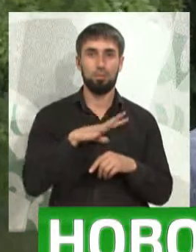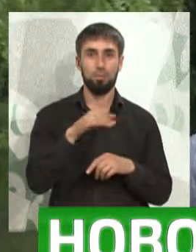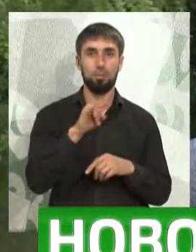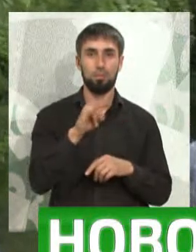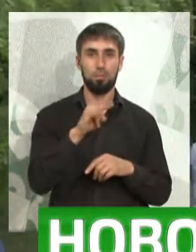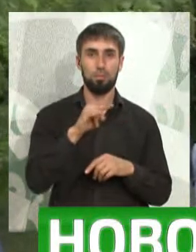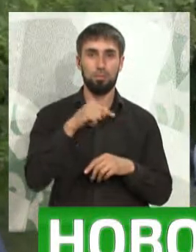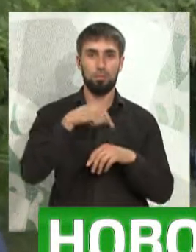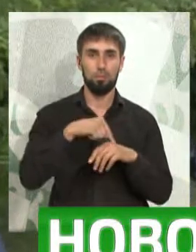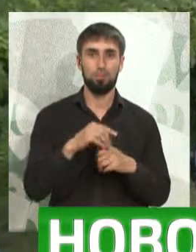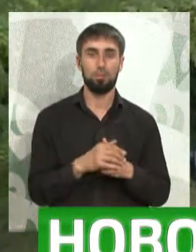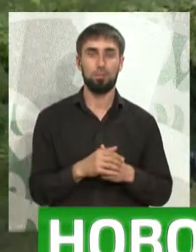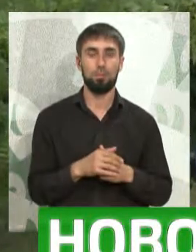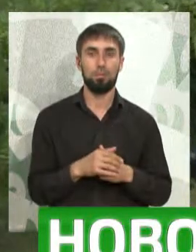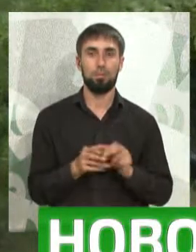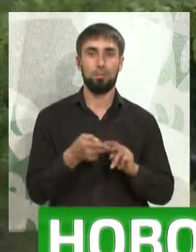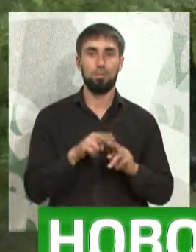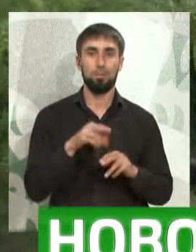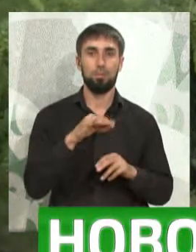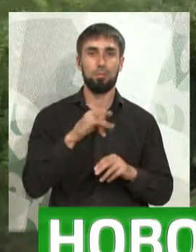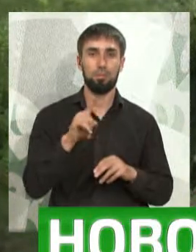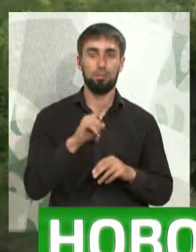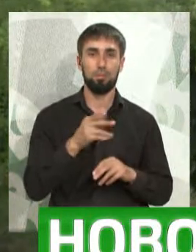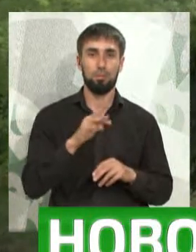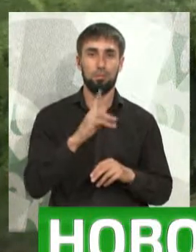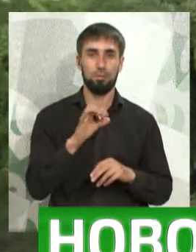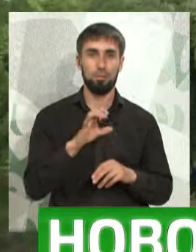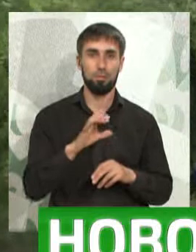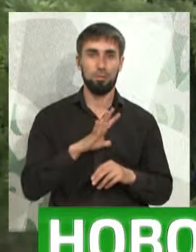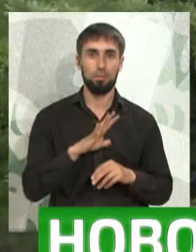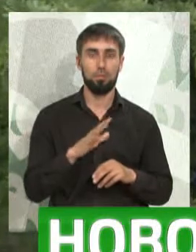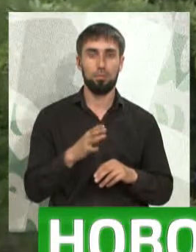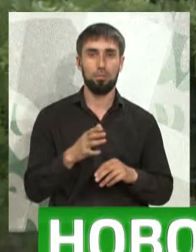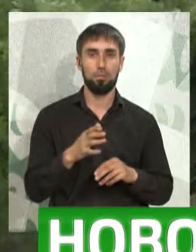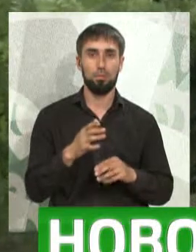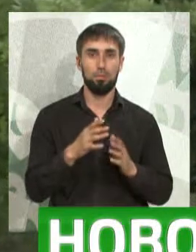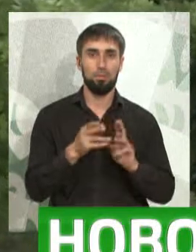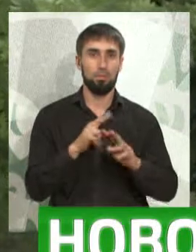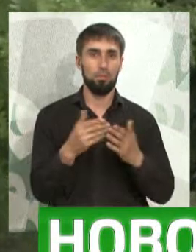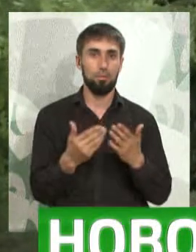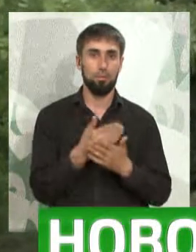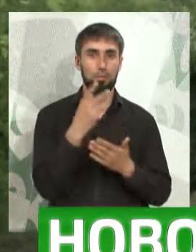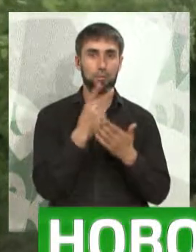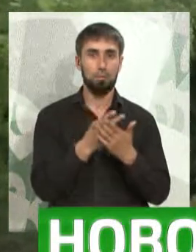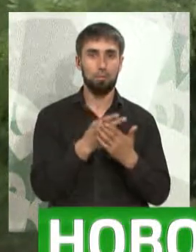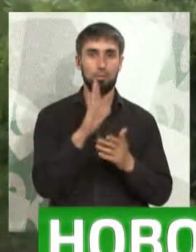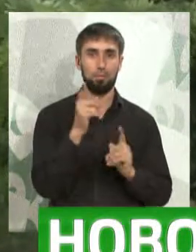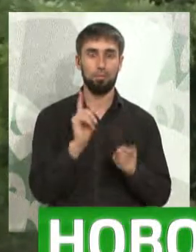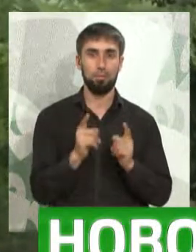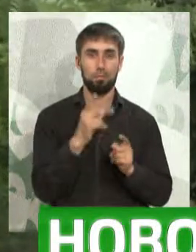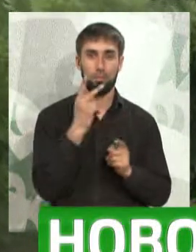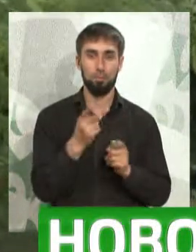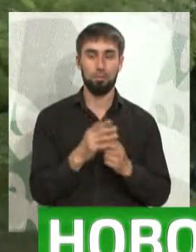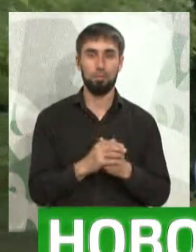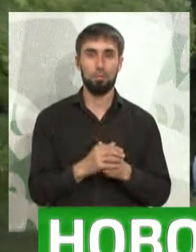войска, потому что это было для нас что-то новое, увидеть в реале, в реальности,